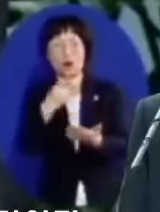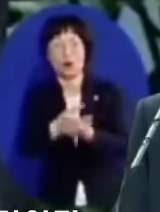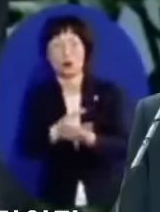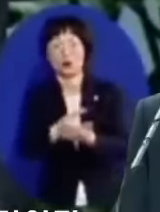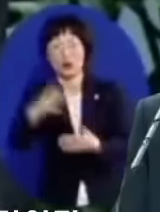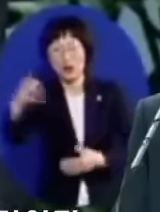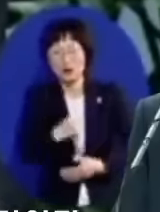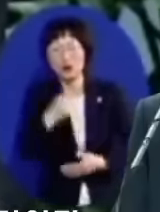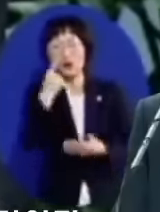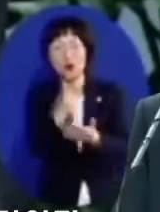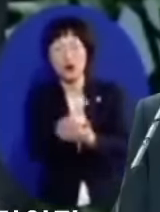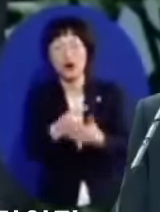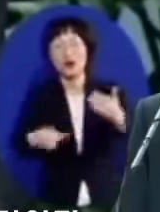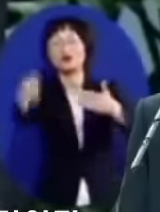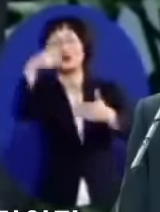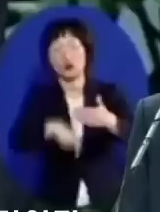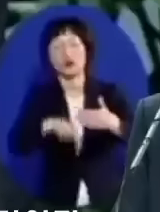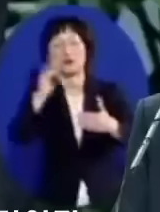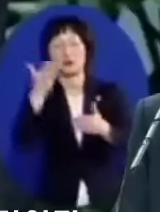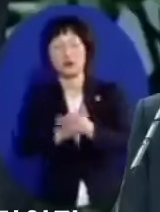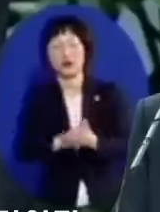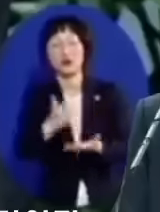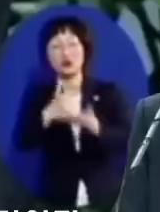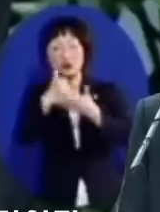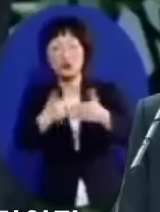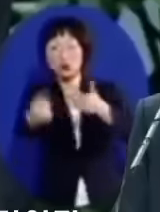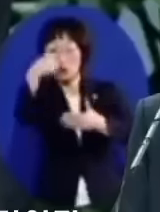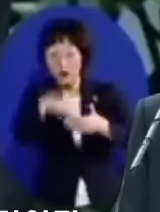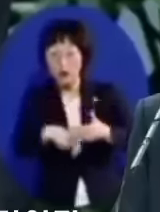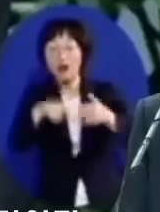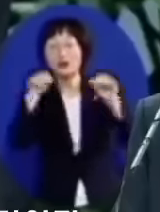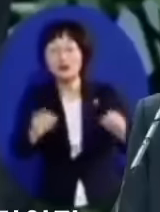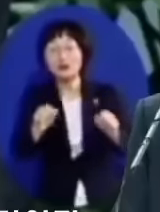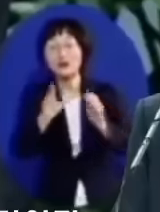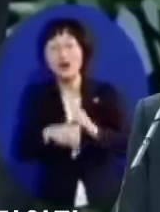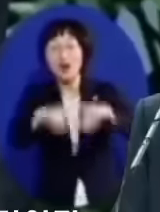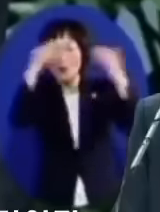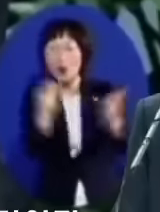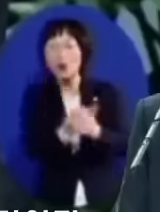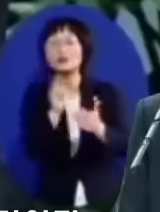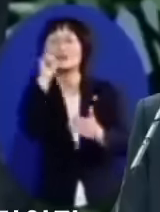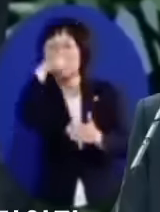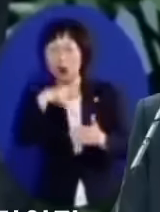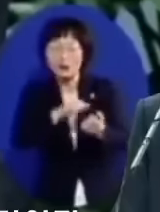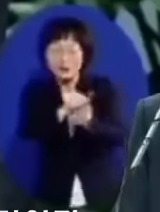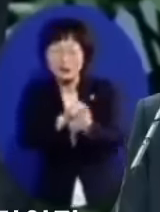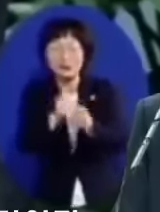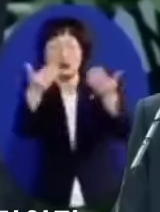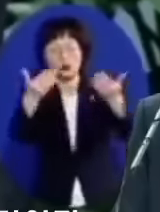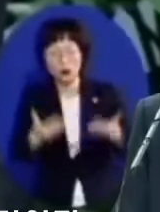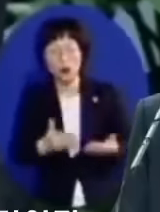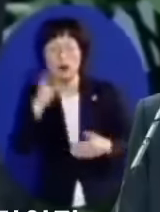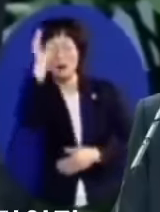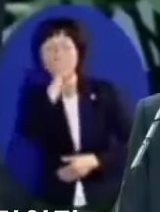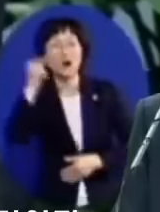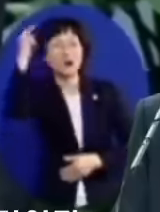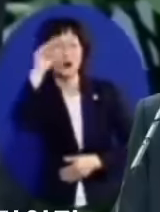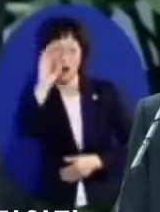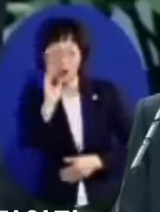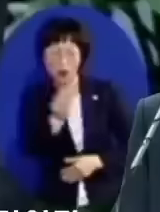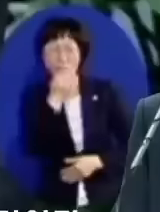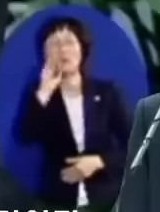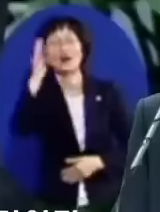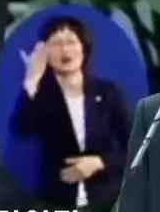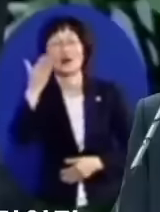가지고서 우리 속에 들어오는 것입니다. 또 주님이 우리 속에 들어올 때는 모든 더러움을 다 씻어버리고 성령으로 거룩함을 가지고